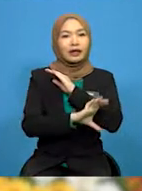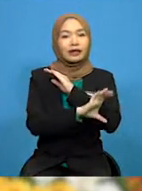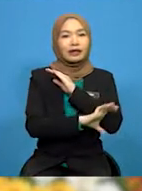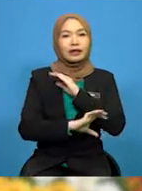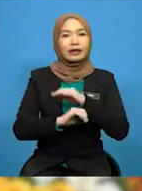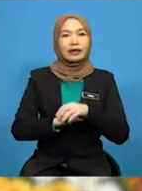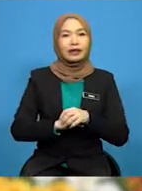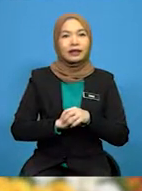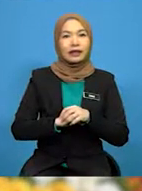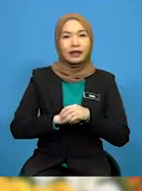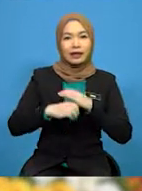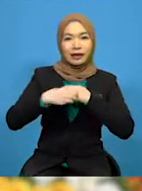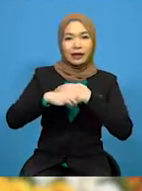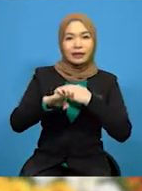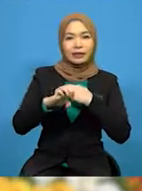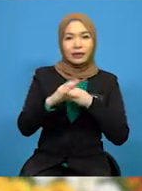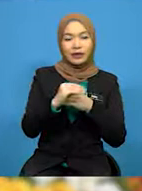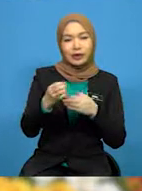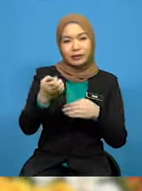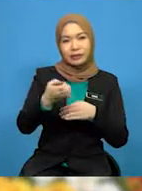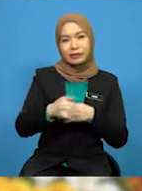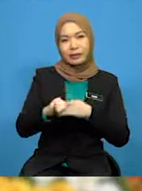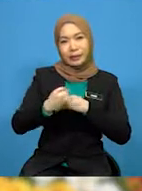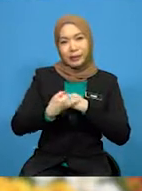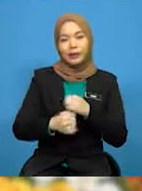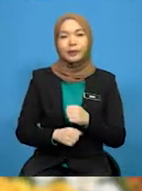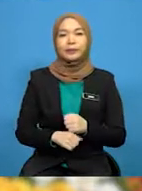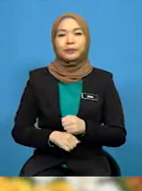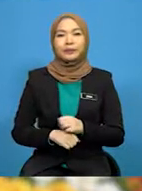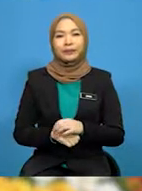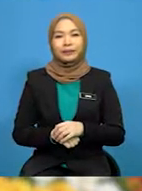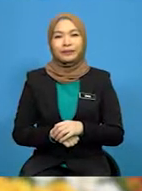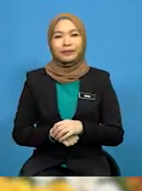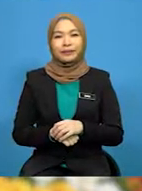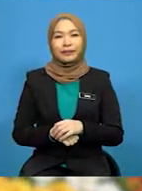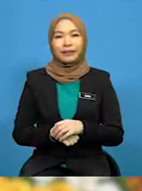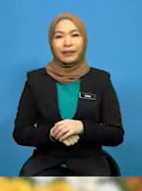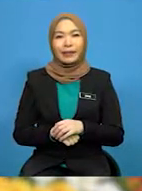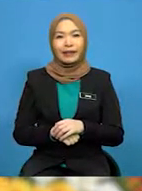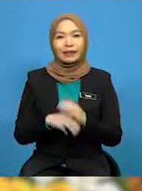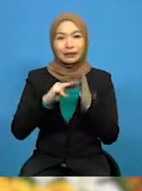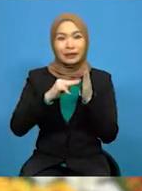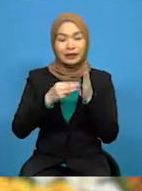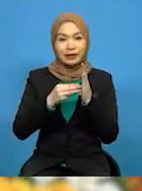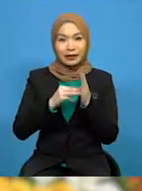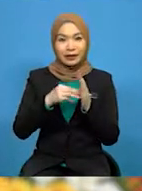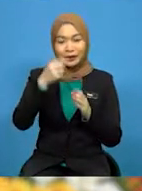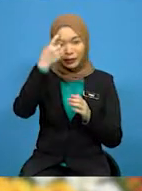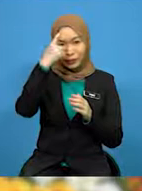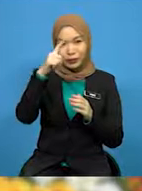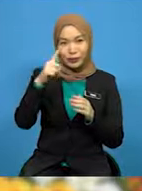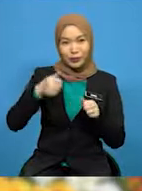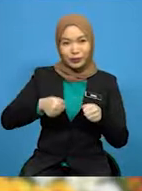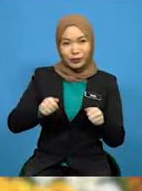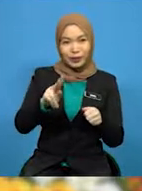yang melibatkan ekspor dan import. Terima kasih Cikgu Rafidah atas penerangan tadi. Jadi maksudnya untuk aliran pusingan